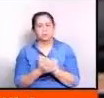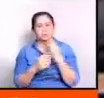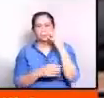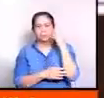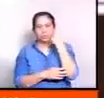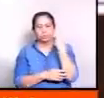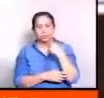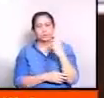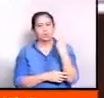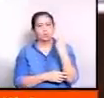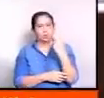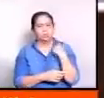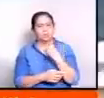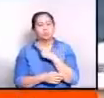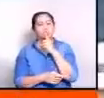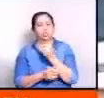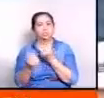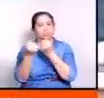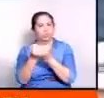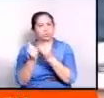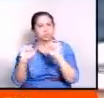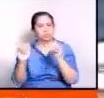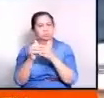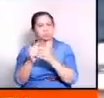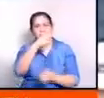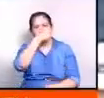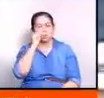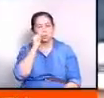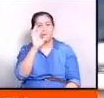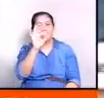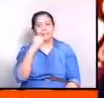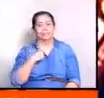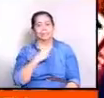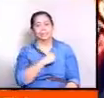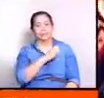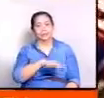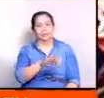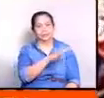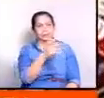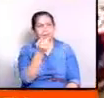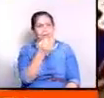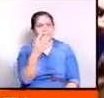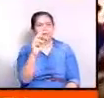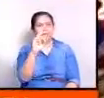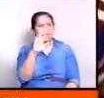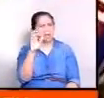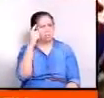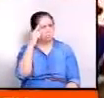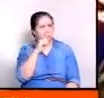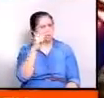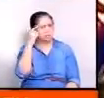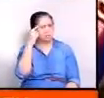ng 12 senador na siguradong susuporta sa liderato ni Soto. Yung 9 senators niyan, they're counting Senator Villar. I don't think